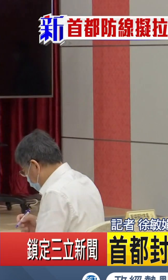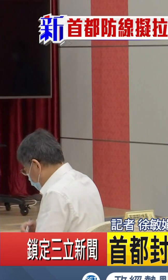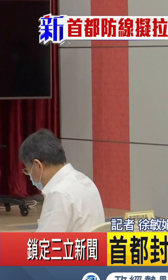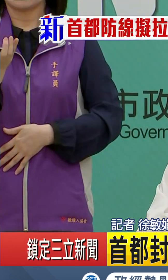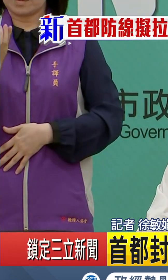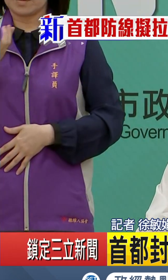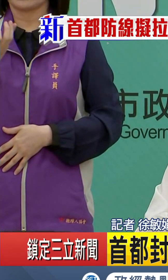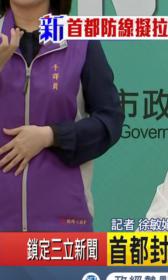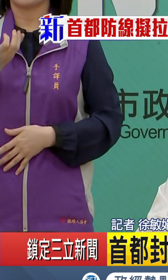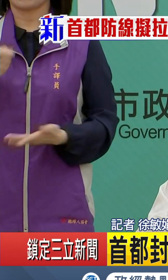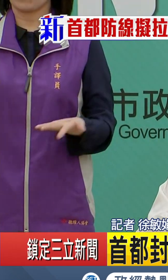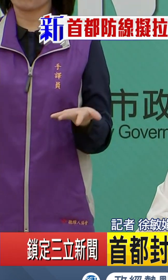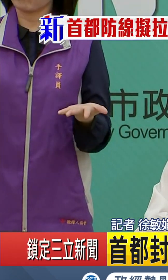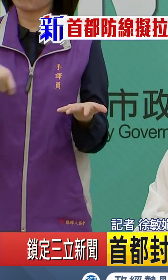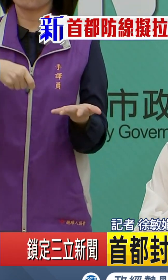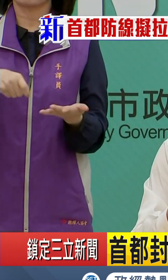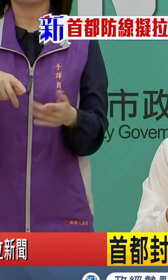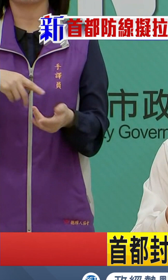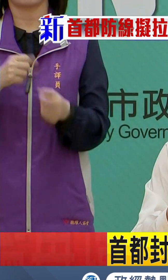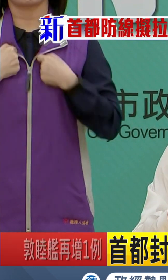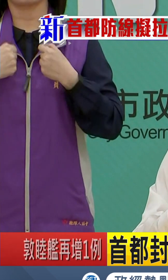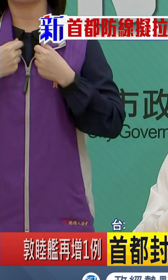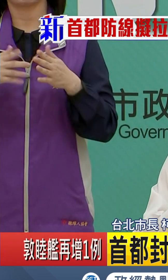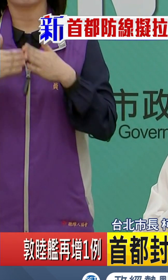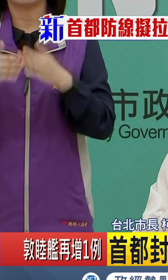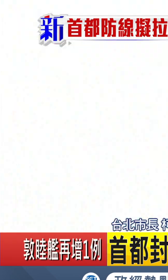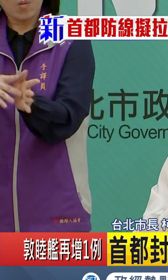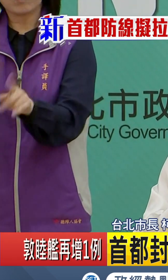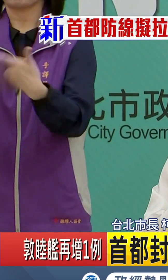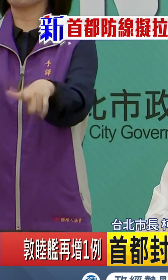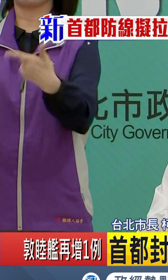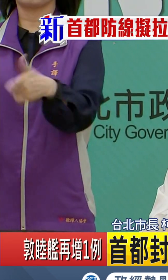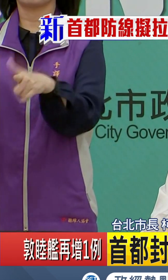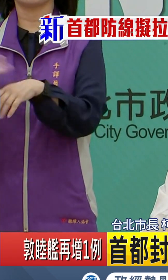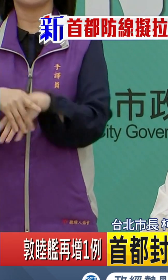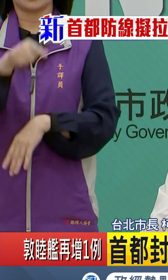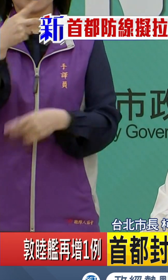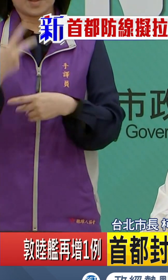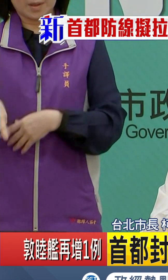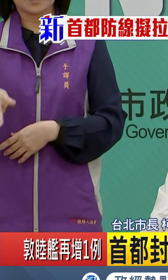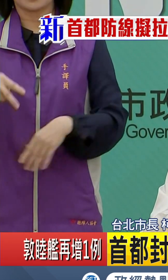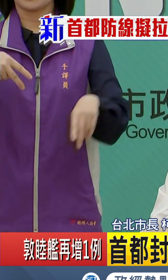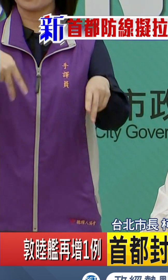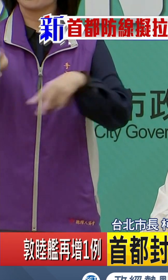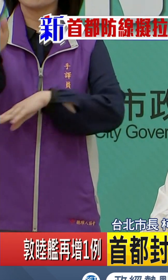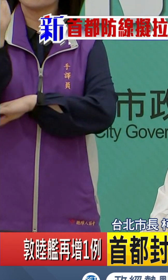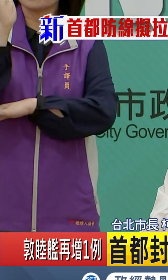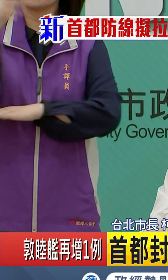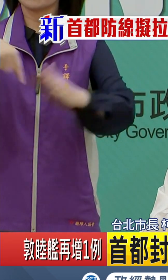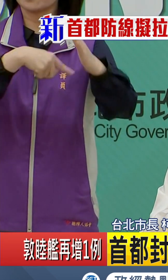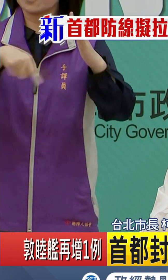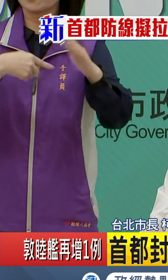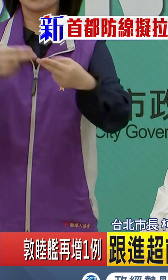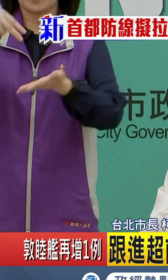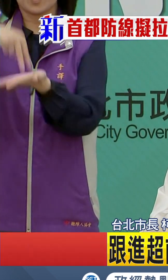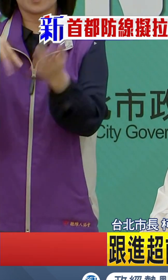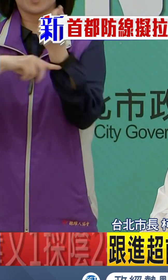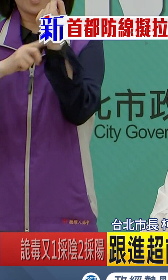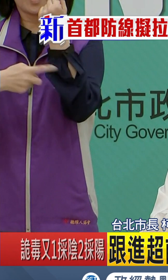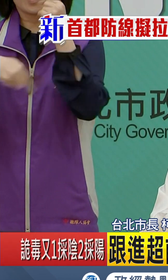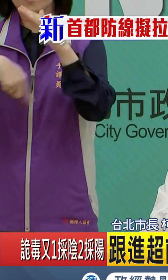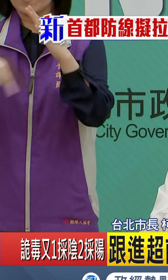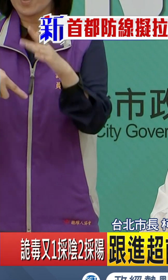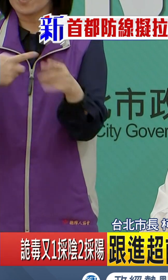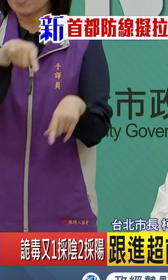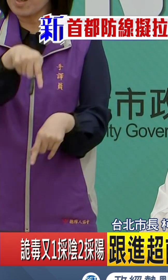上演习。 事实上，台北市的封城远比想象的困难，行政院跟立法院关起来要怎么做？坦白